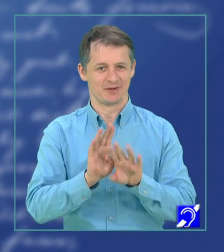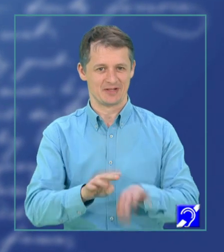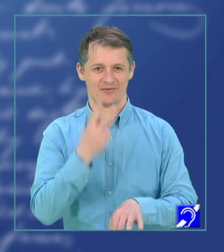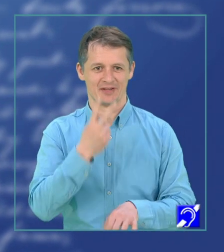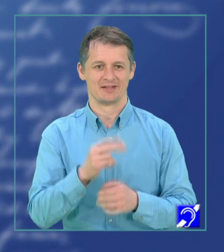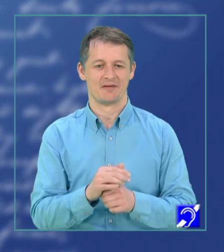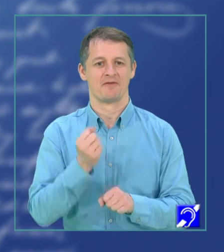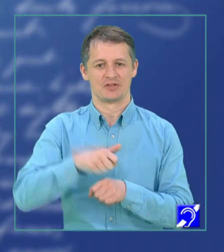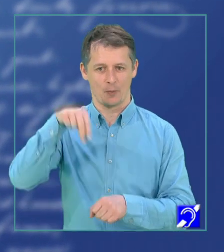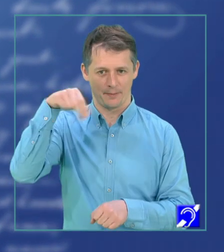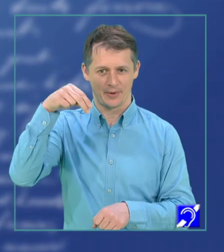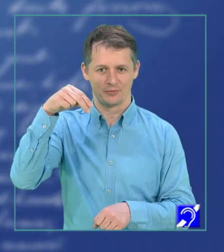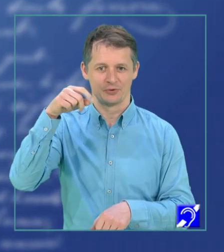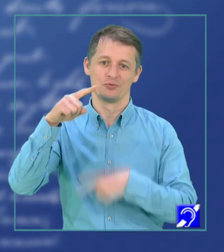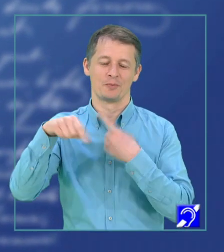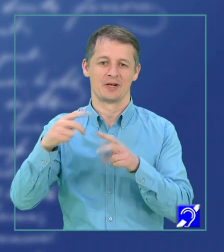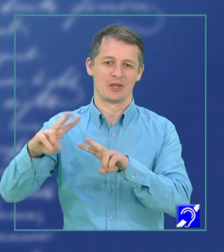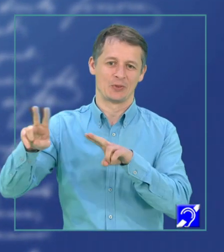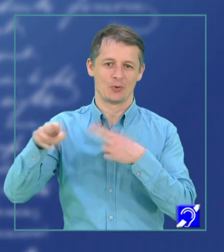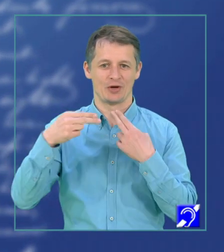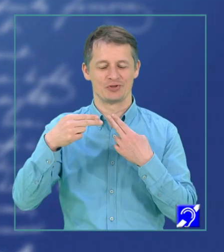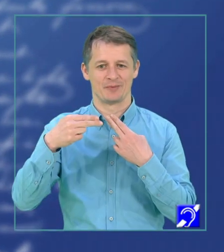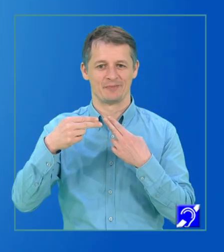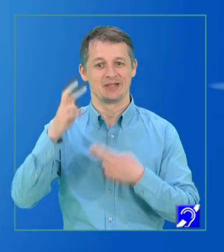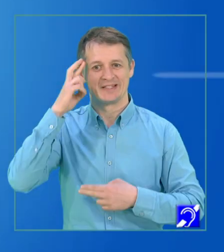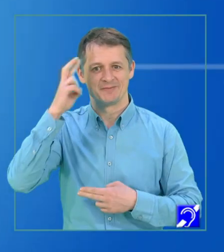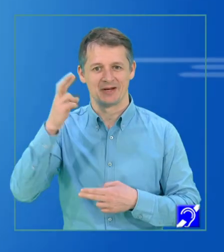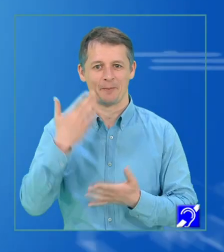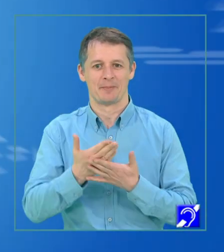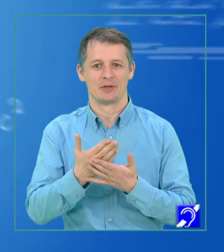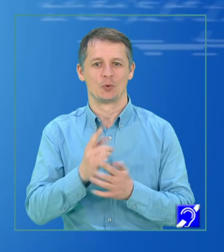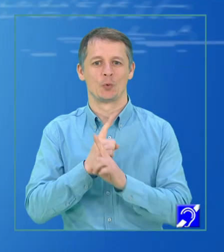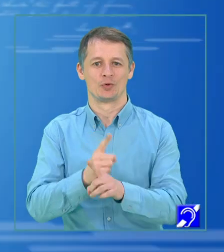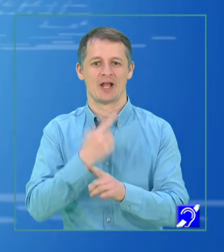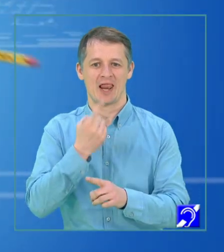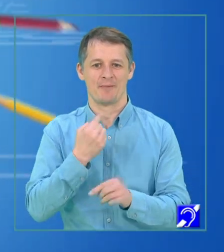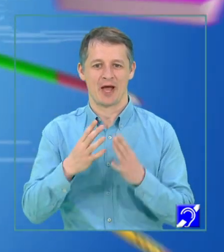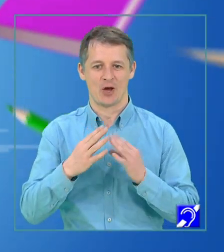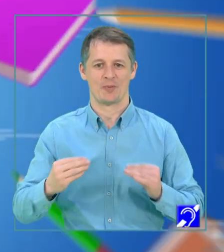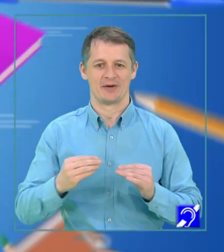Facem o pauză și ne întoarcem în aceeași formulă, sper, pentru lecția de limba română.